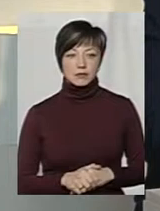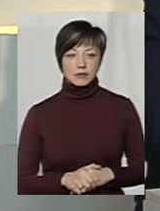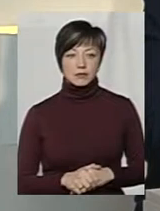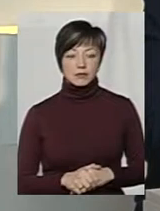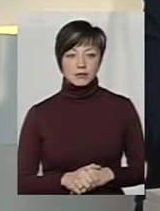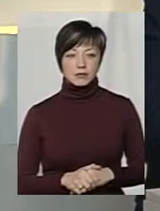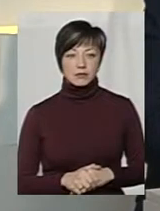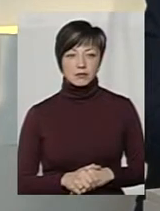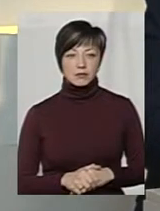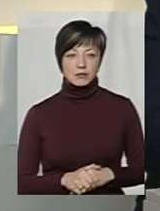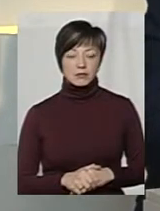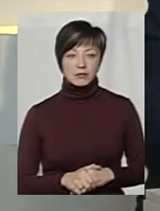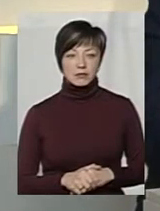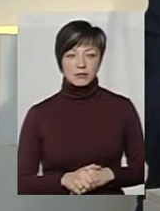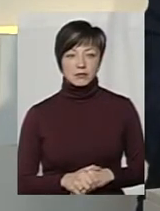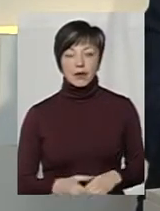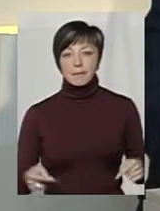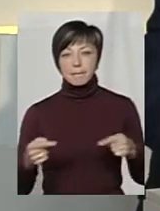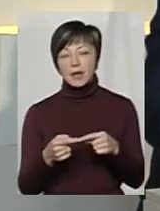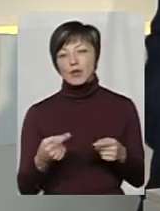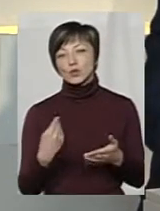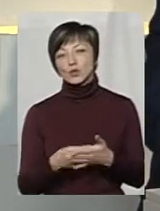Безумовно, що певну суму